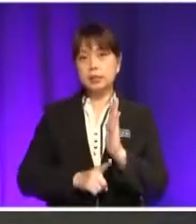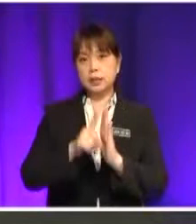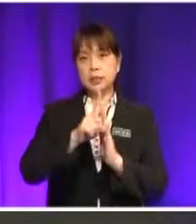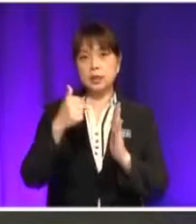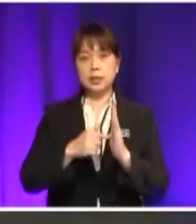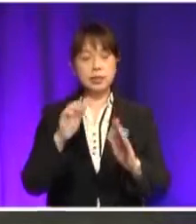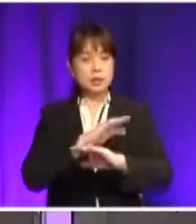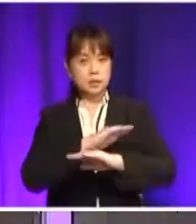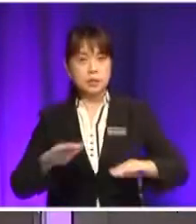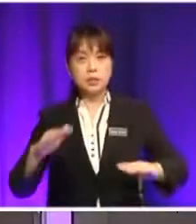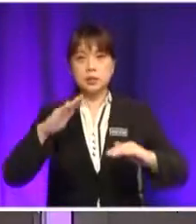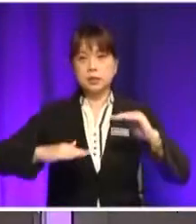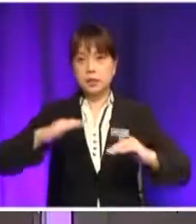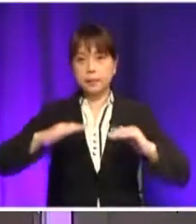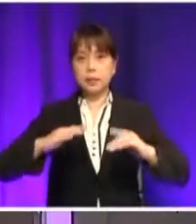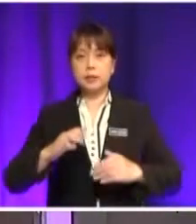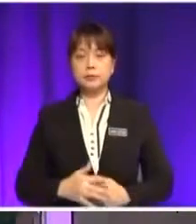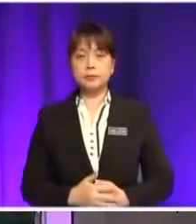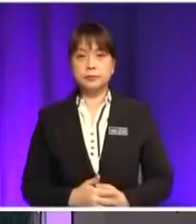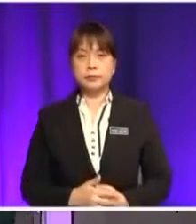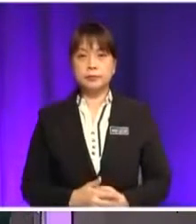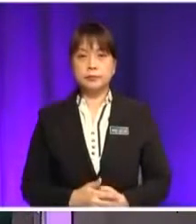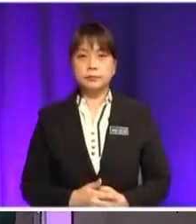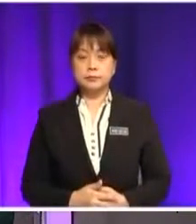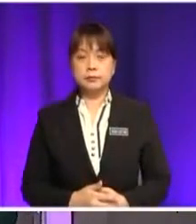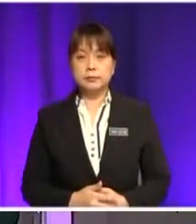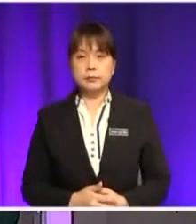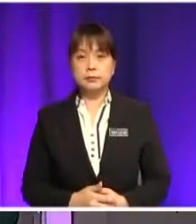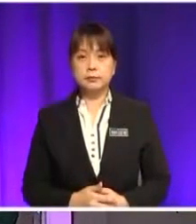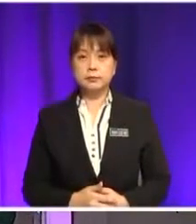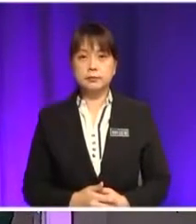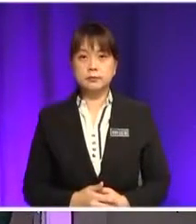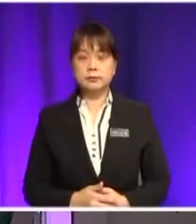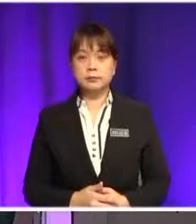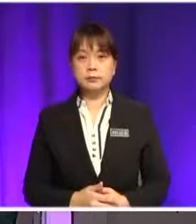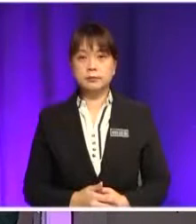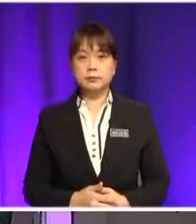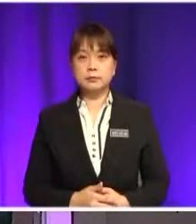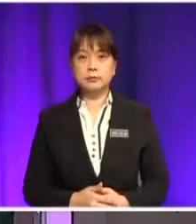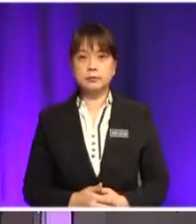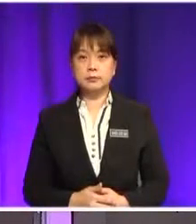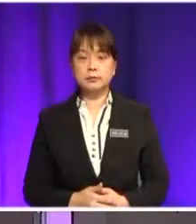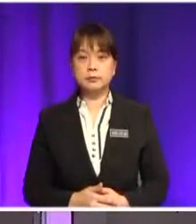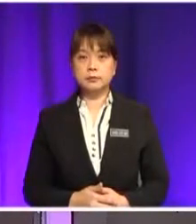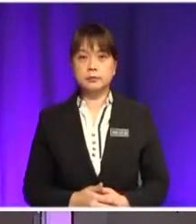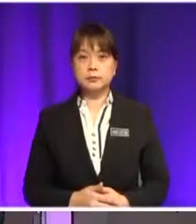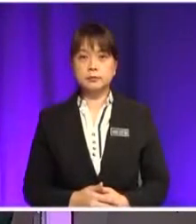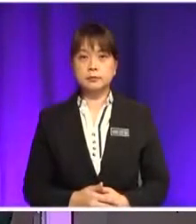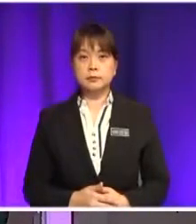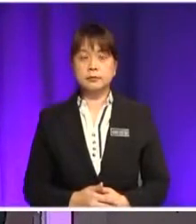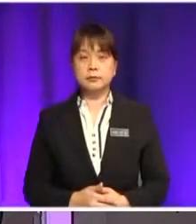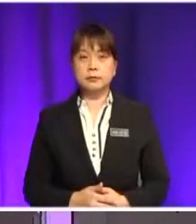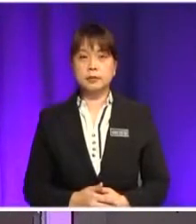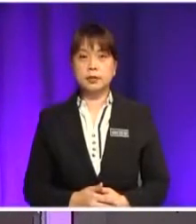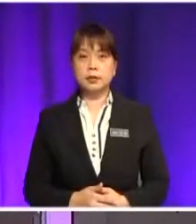situ betul lapisan udara semakin menipis betul kepada maksudnya kepadatan lagi jauh lagi